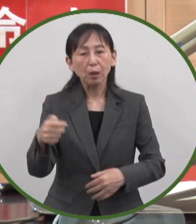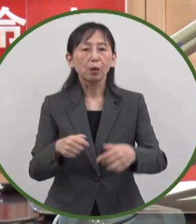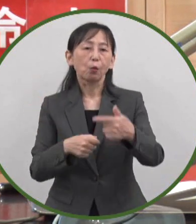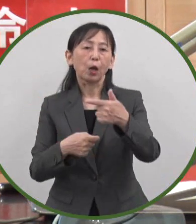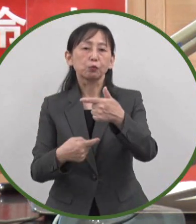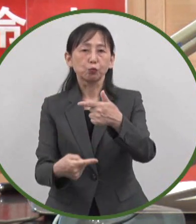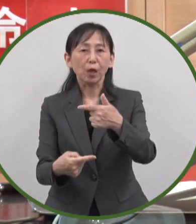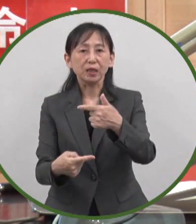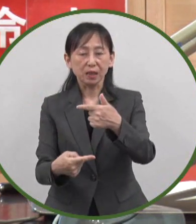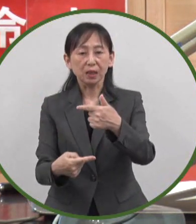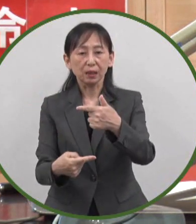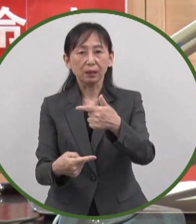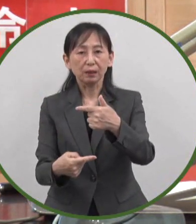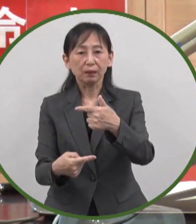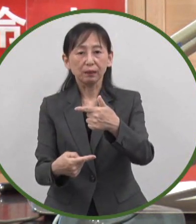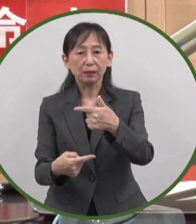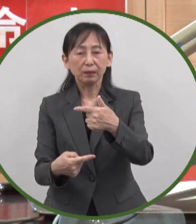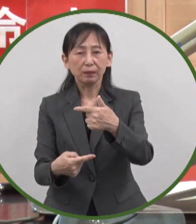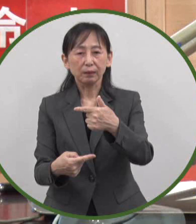月1日